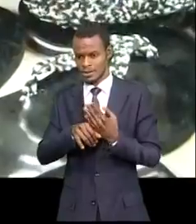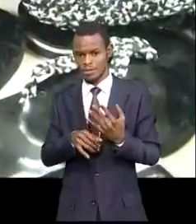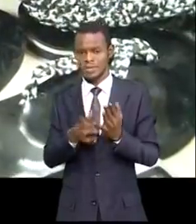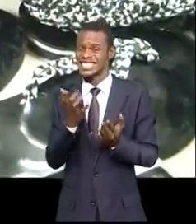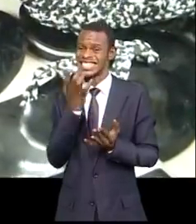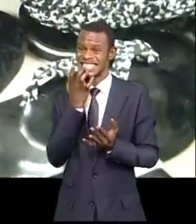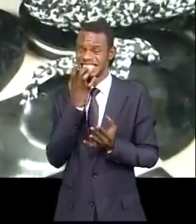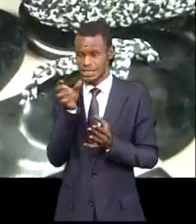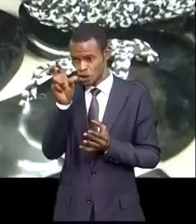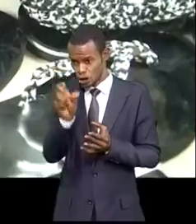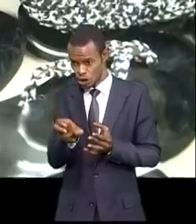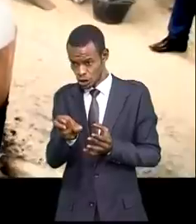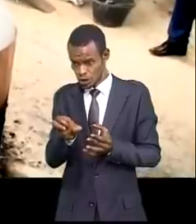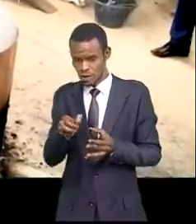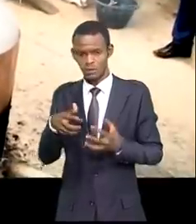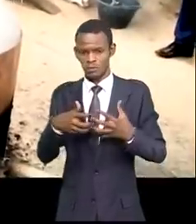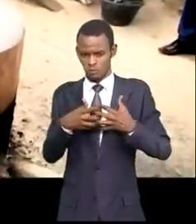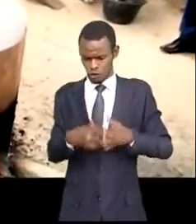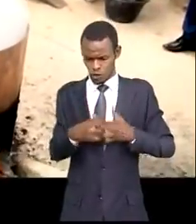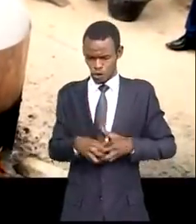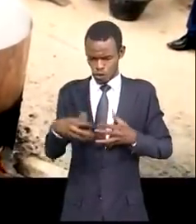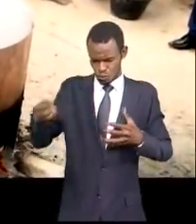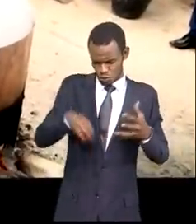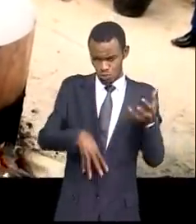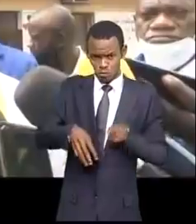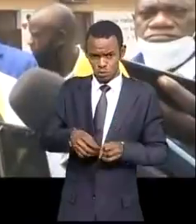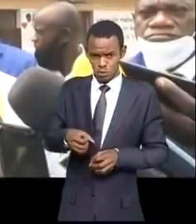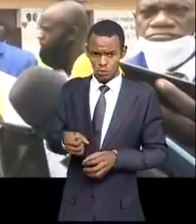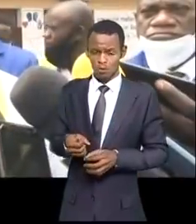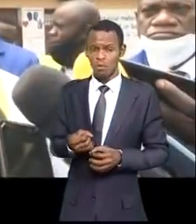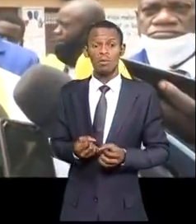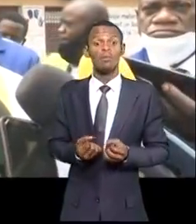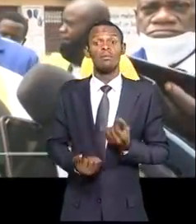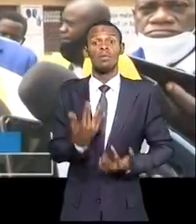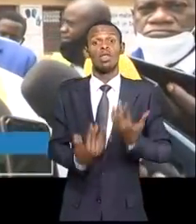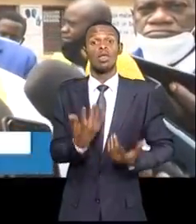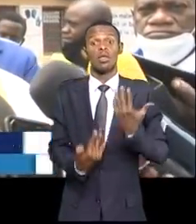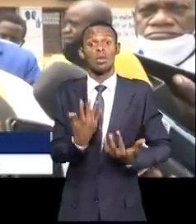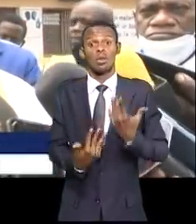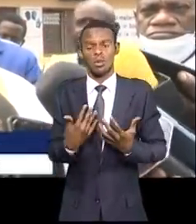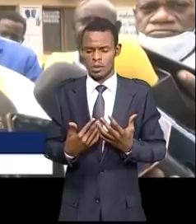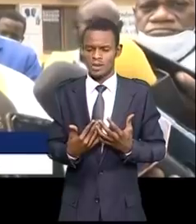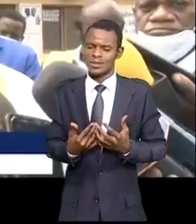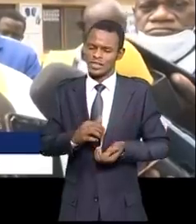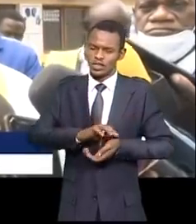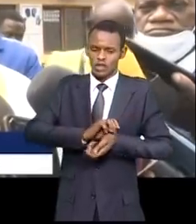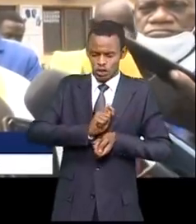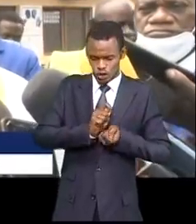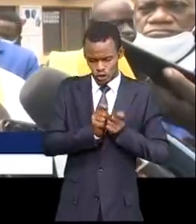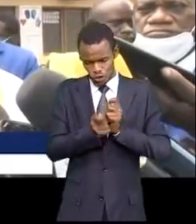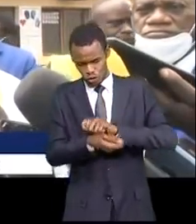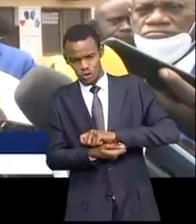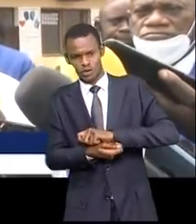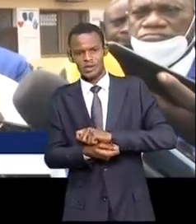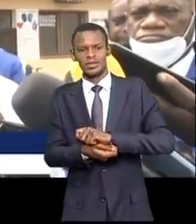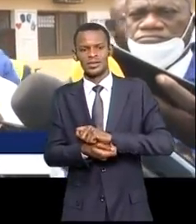c'est un projet qui mérite l'appui du gouvernement nous allons avec l'église du christ au congo c'est claudine pour que les